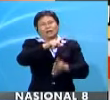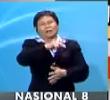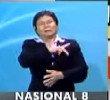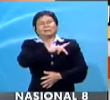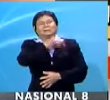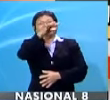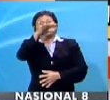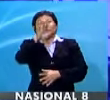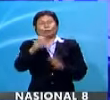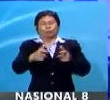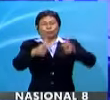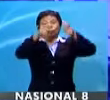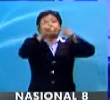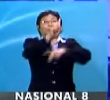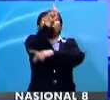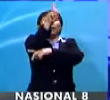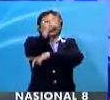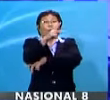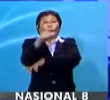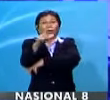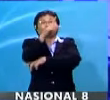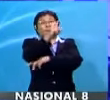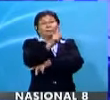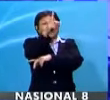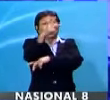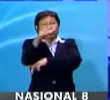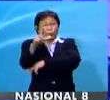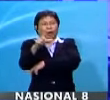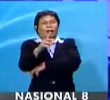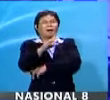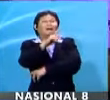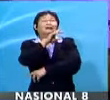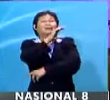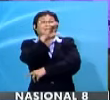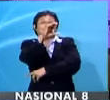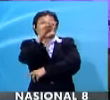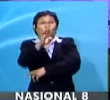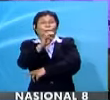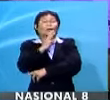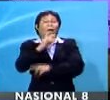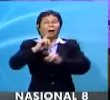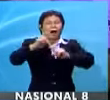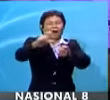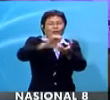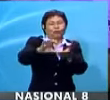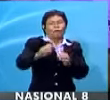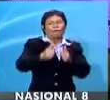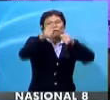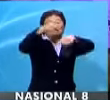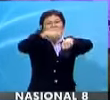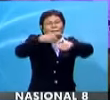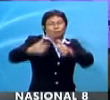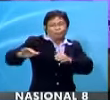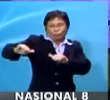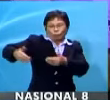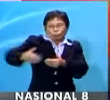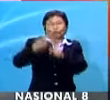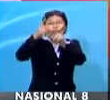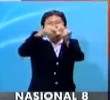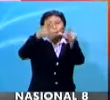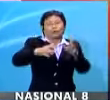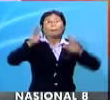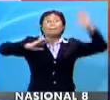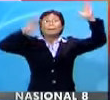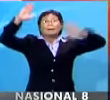pegawai eksekutif menara Kuala Lumpur mior shahril Anwar Ahmad ratuan berkata hadiah Wang tunai buat julung kali diperkenal itu khusus kepada peserta